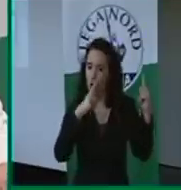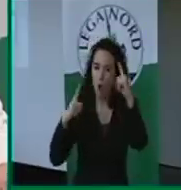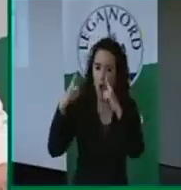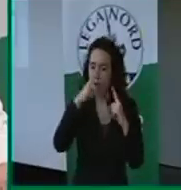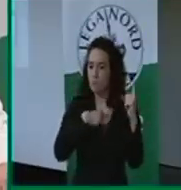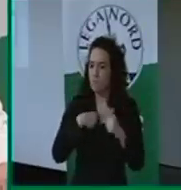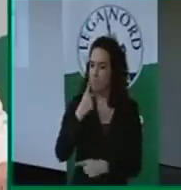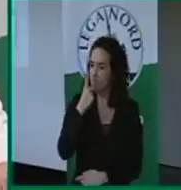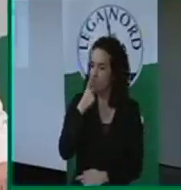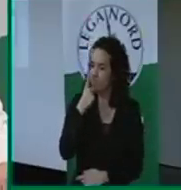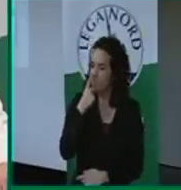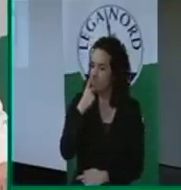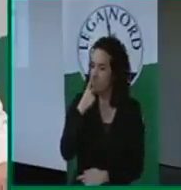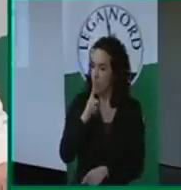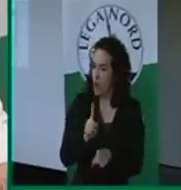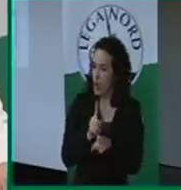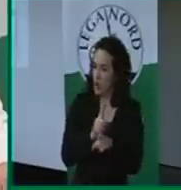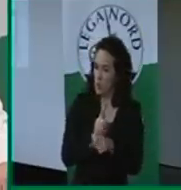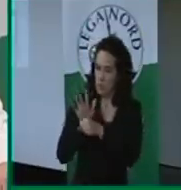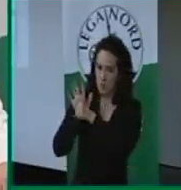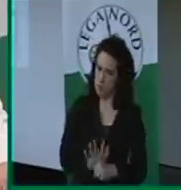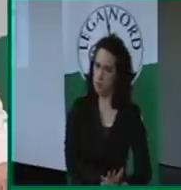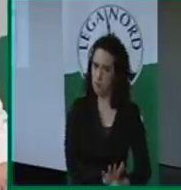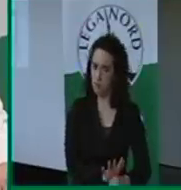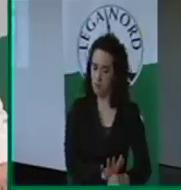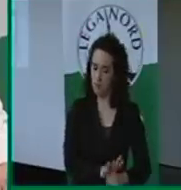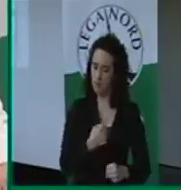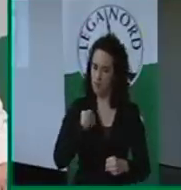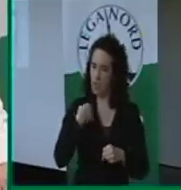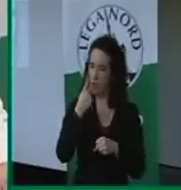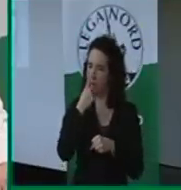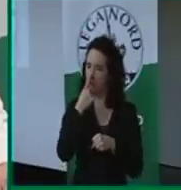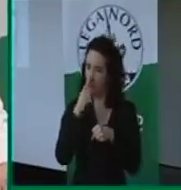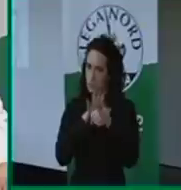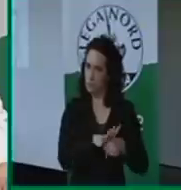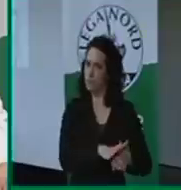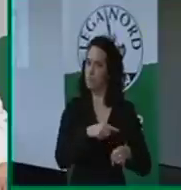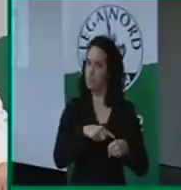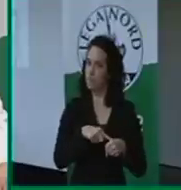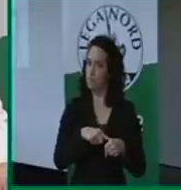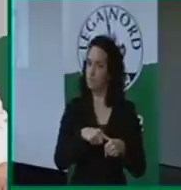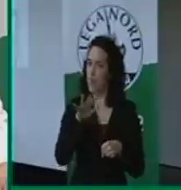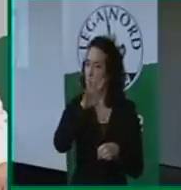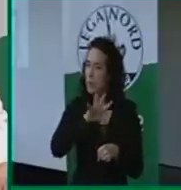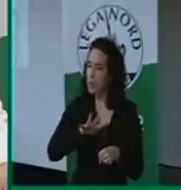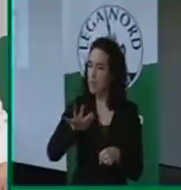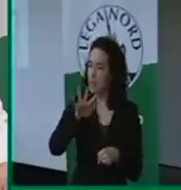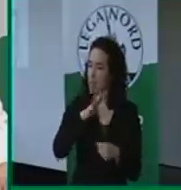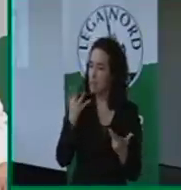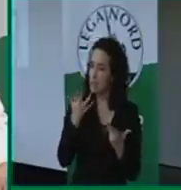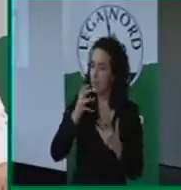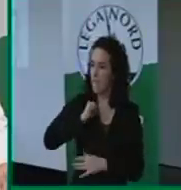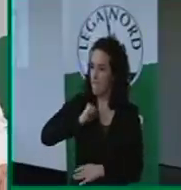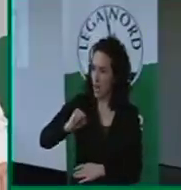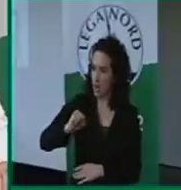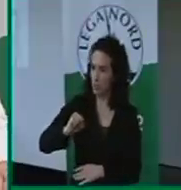regime cerco di non usare le parole AV vanvera Ma c'è puzza di regime c'è puzza di fregatura vogliono